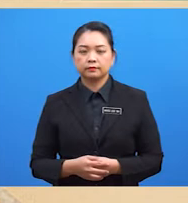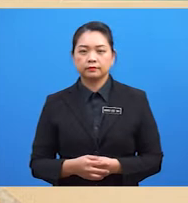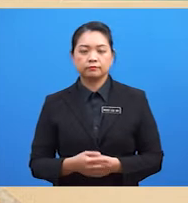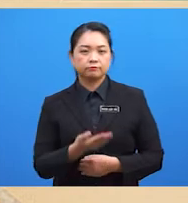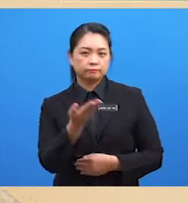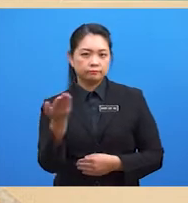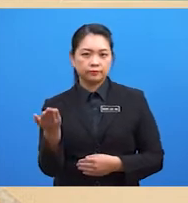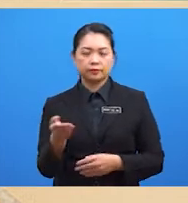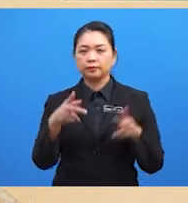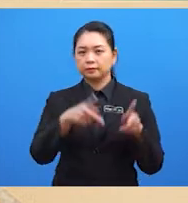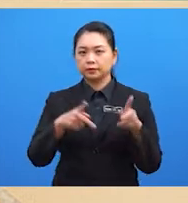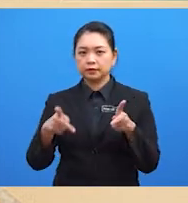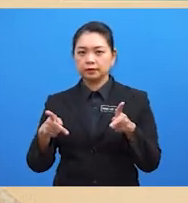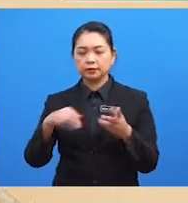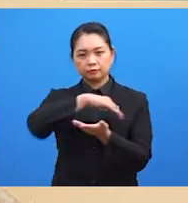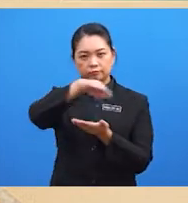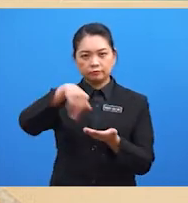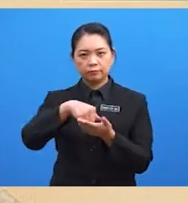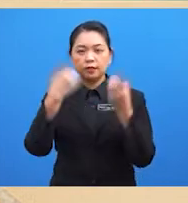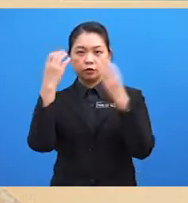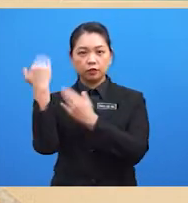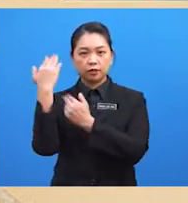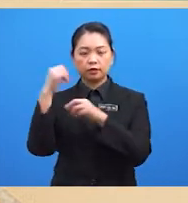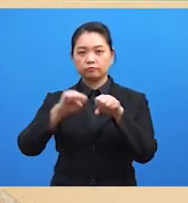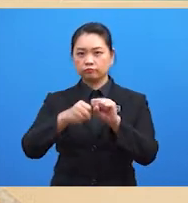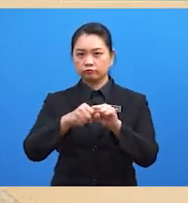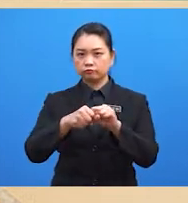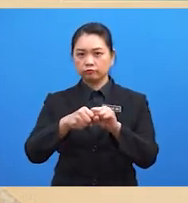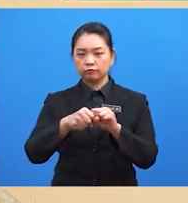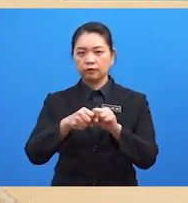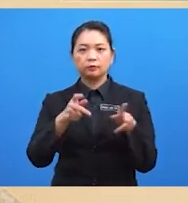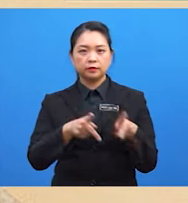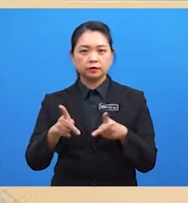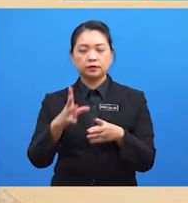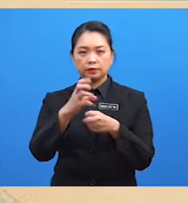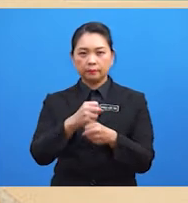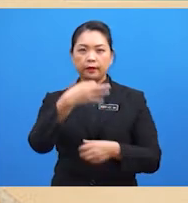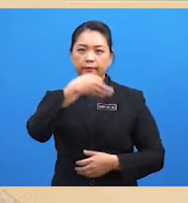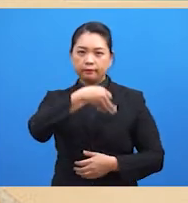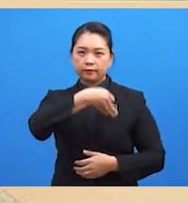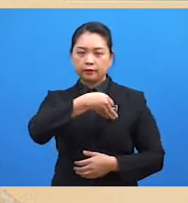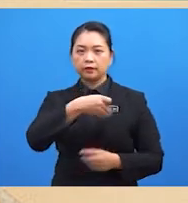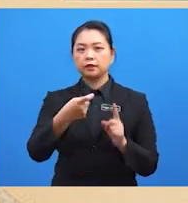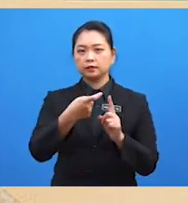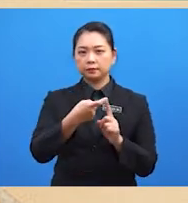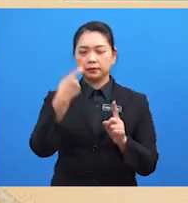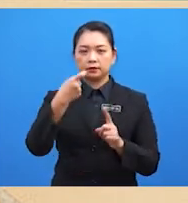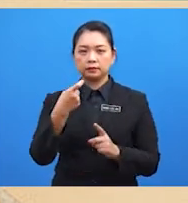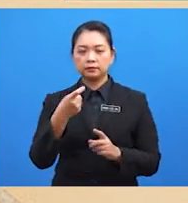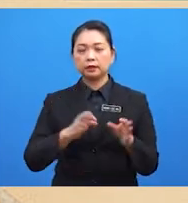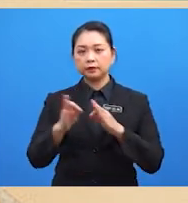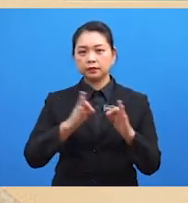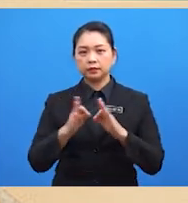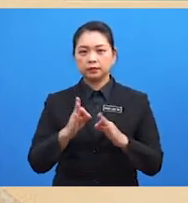Para pelajar sekalian, cikgu berharap agar pelajar mendapat manfaat daripada